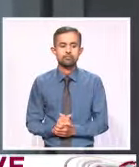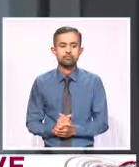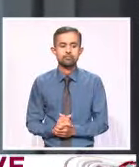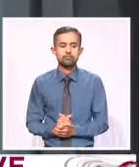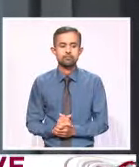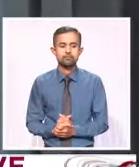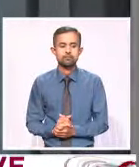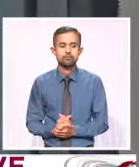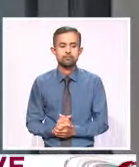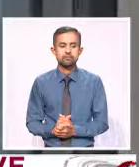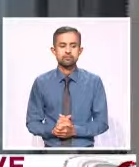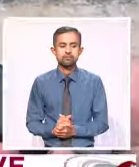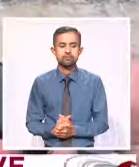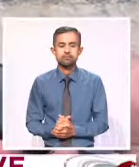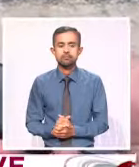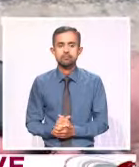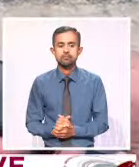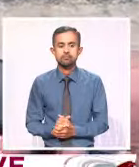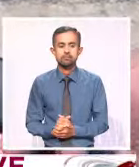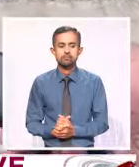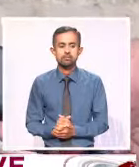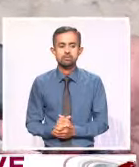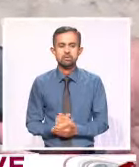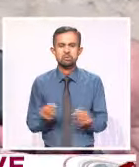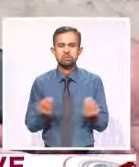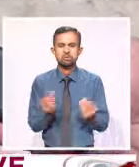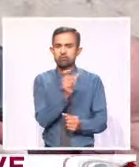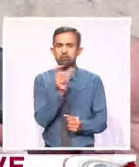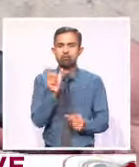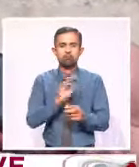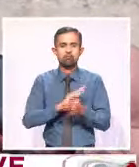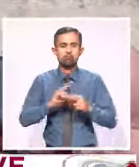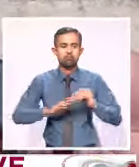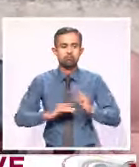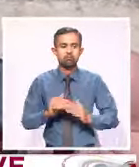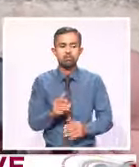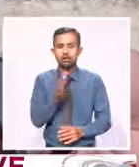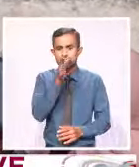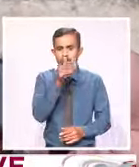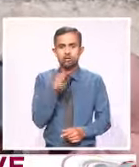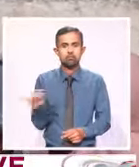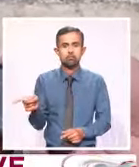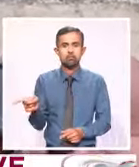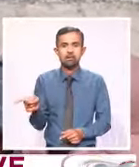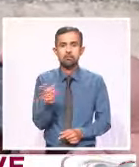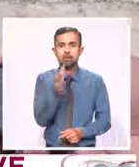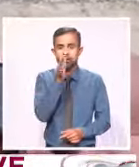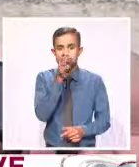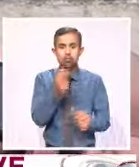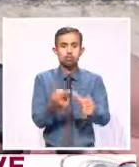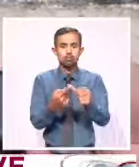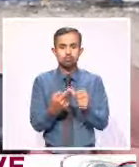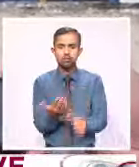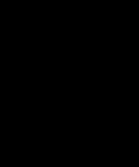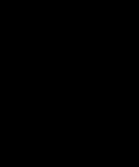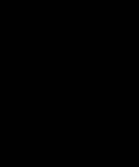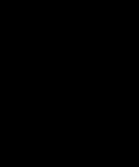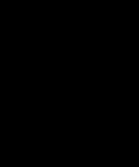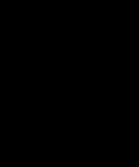දුර්වල වචන පාවිච්චි කරන්න නැතුව මෙන්න වංචාව. මෙන්න මේ වංචාවට උත්තර දෙන්න